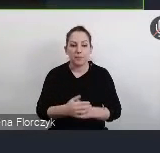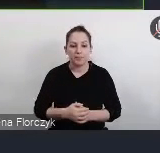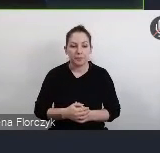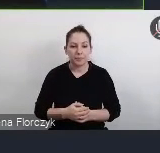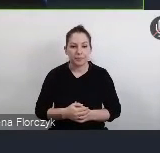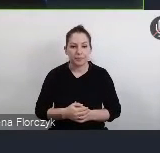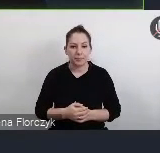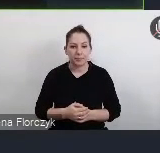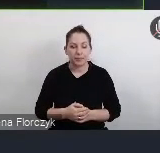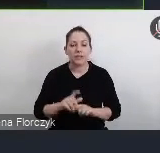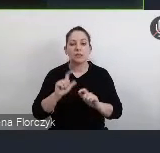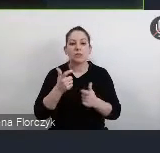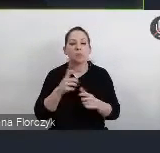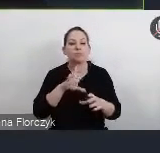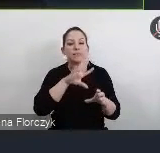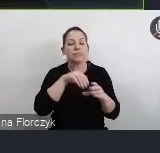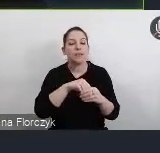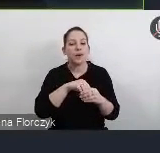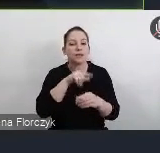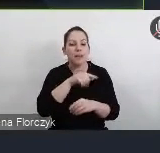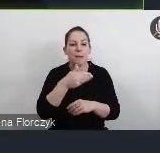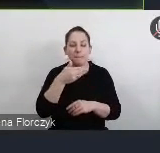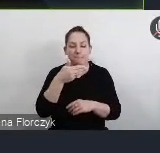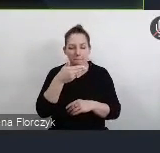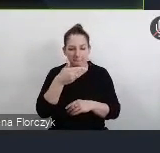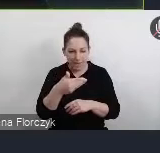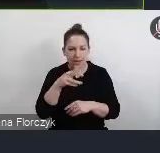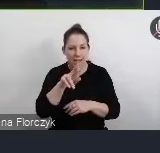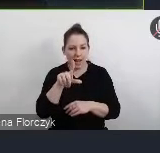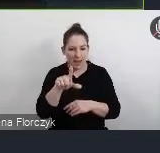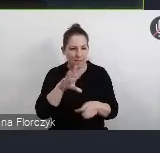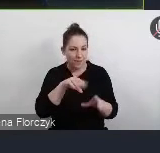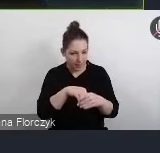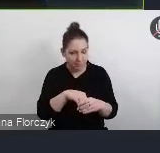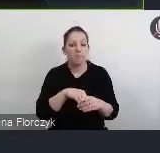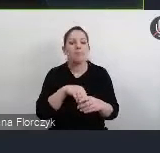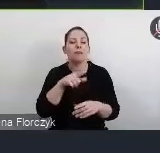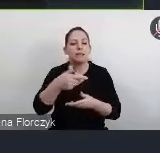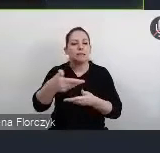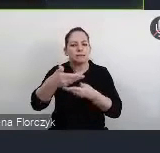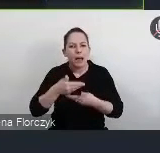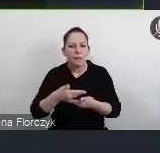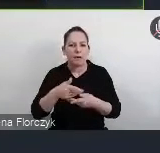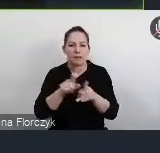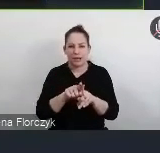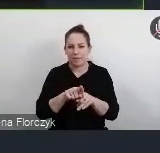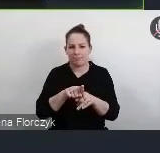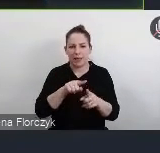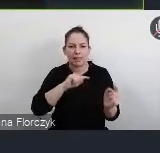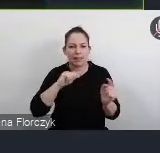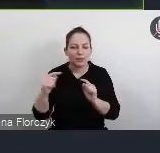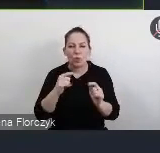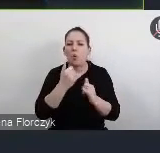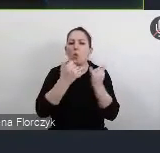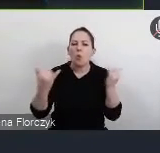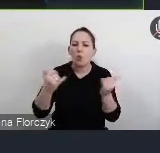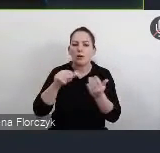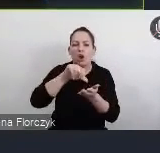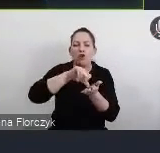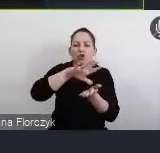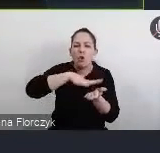poprzez to, co zawarte jest w MRL-u, zapraszać do dyskusji różne środowiska,